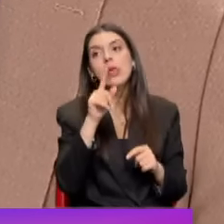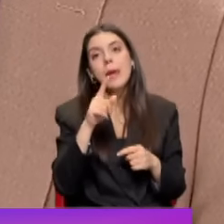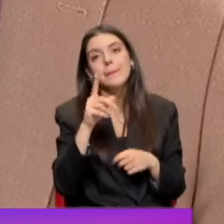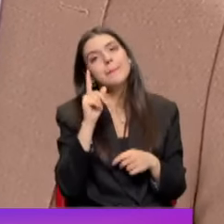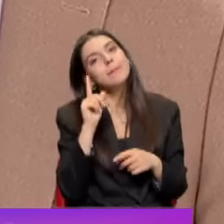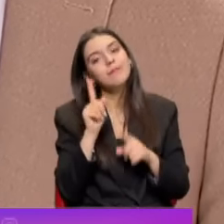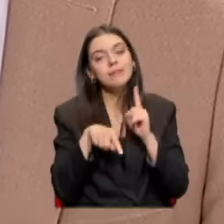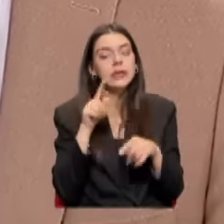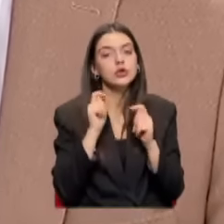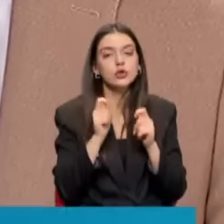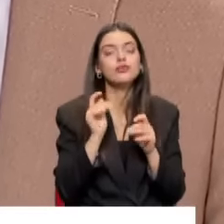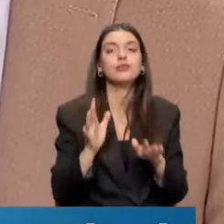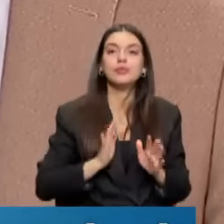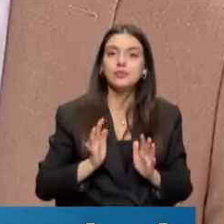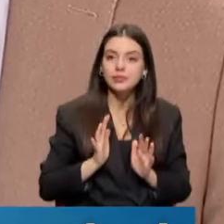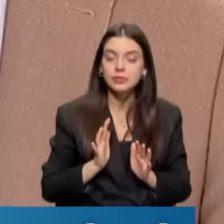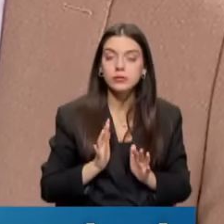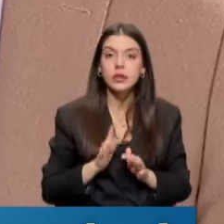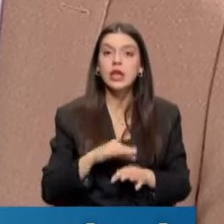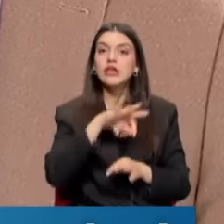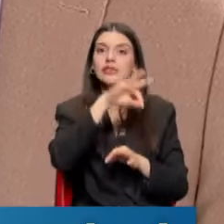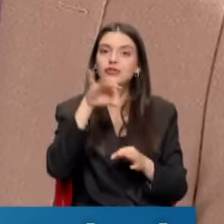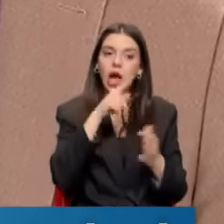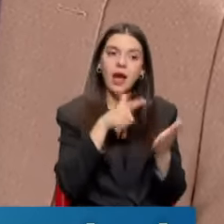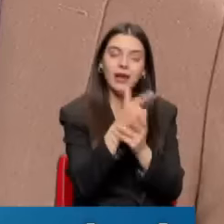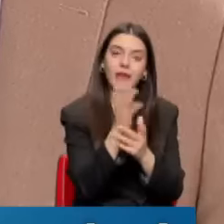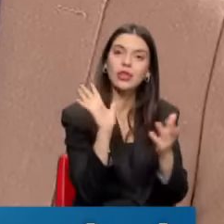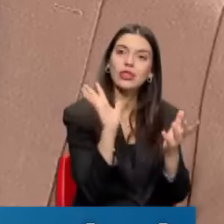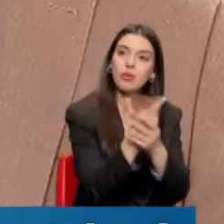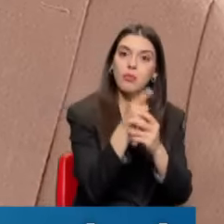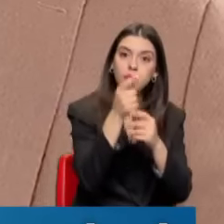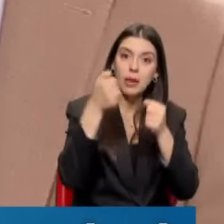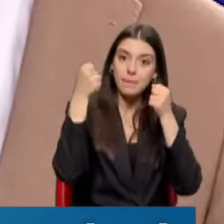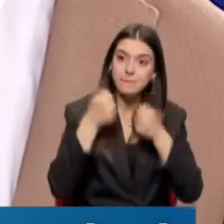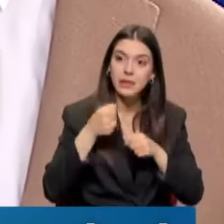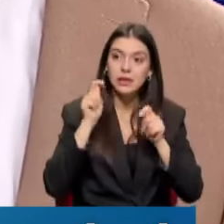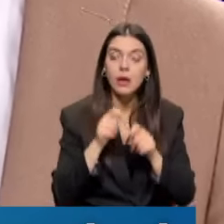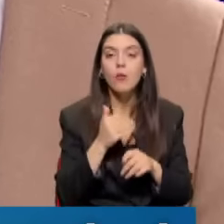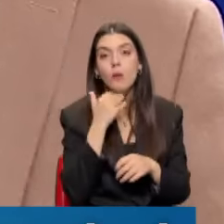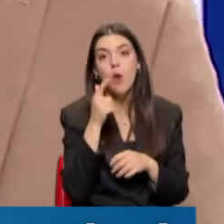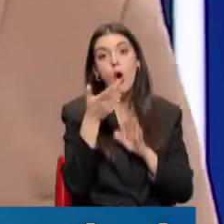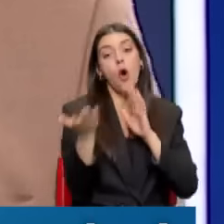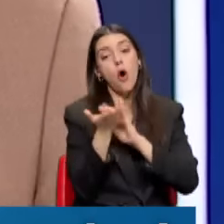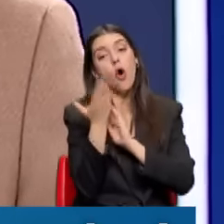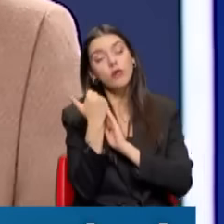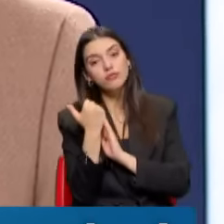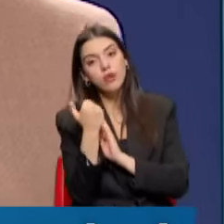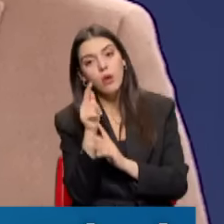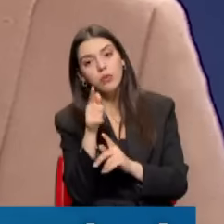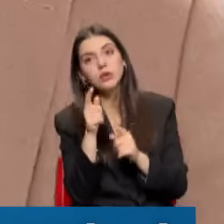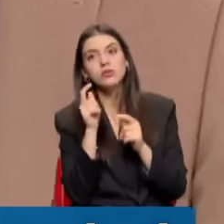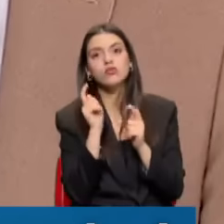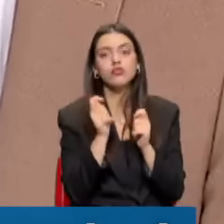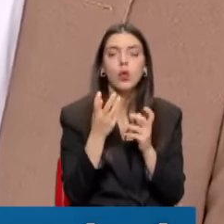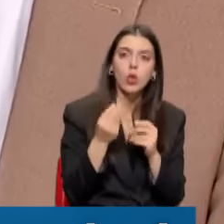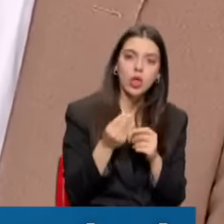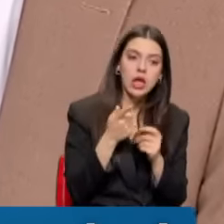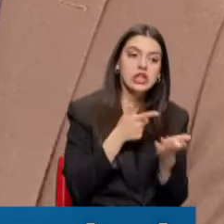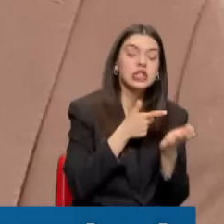zorluklar var çünkü İşte tam çay hasadı zamanında böyle bir miting yapılamıyor ondan önce yapılsa o etkisiz oluyor falan zaten